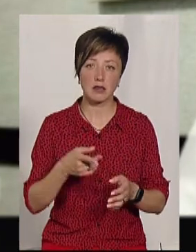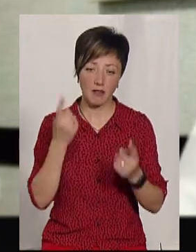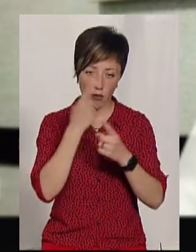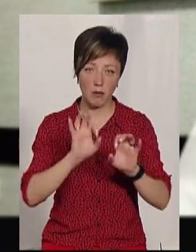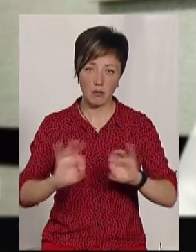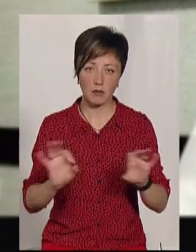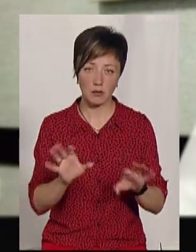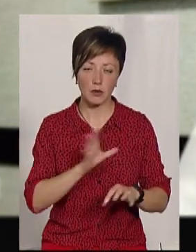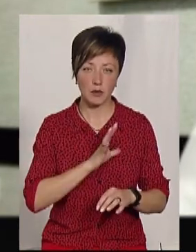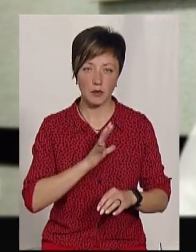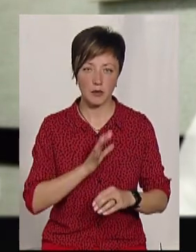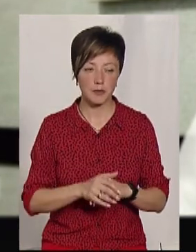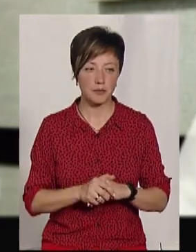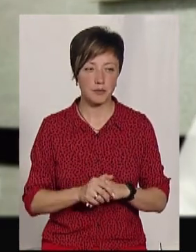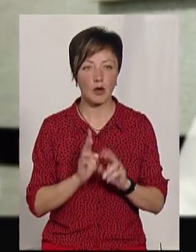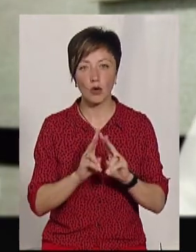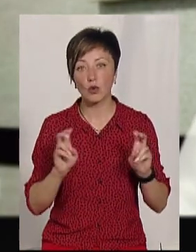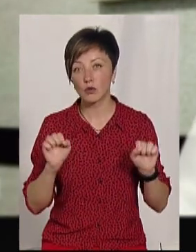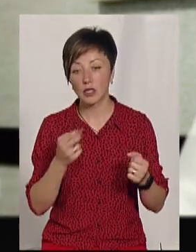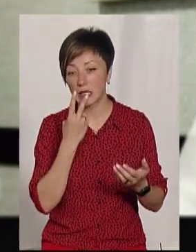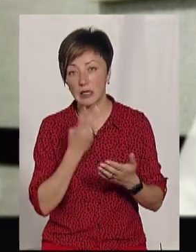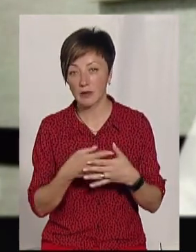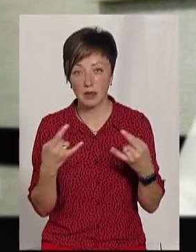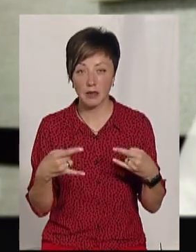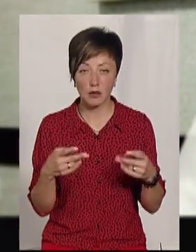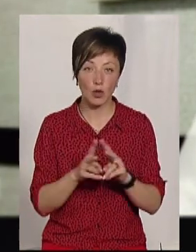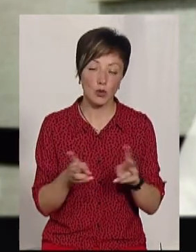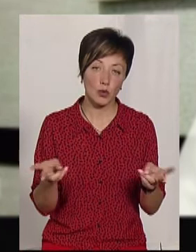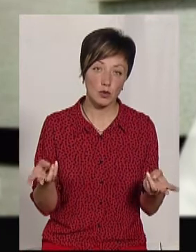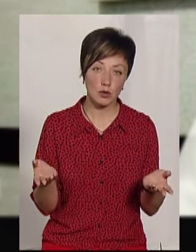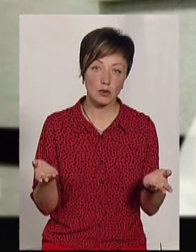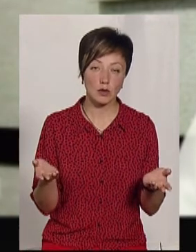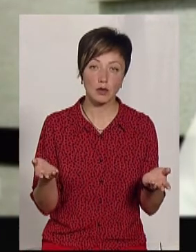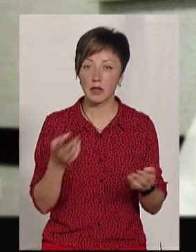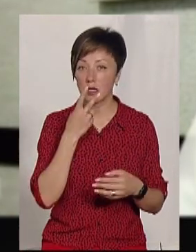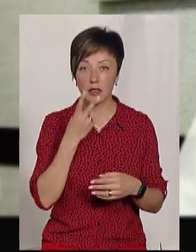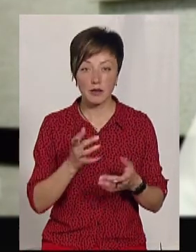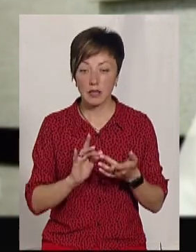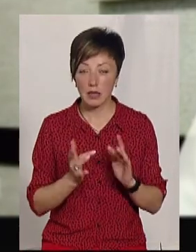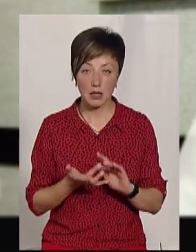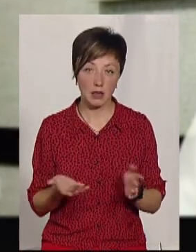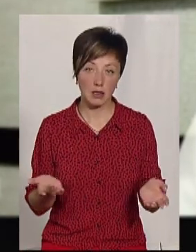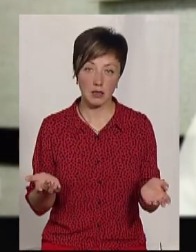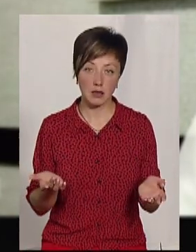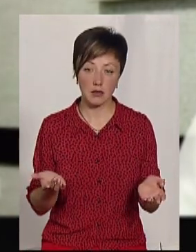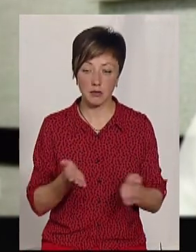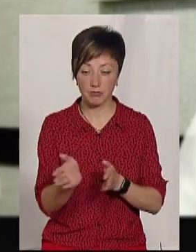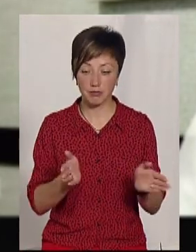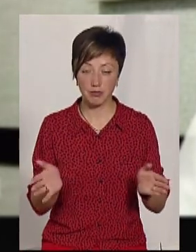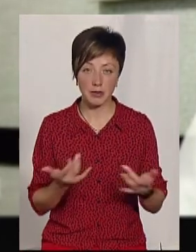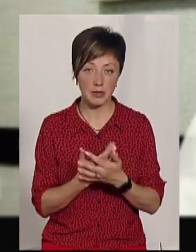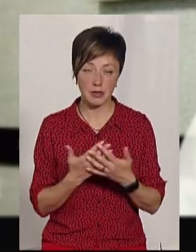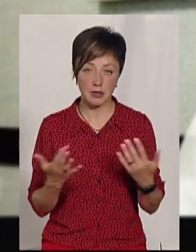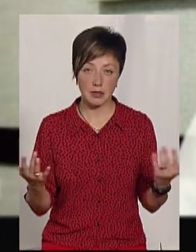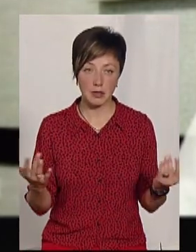використовуються для роз'яснення. Ну, хтось, може, не дивиться телевізор, хтось не дивиться інтернет. Тобто ну, є